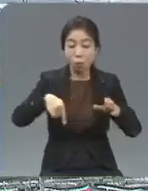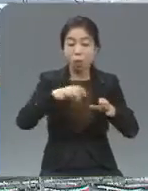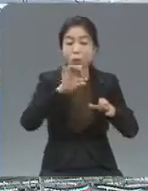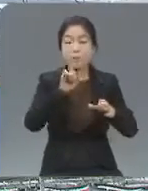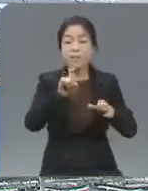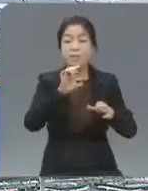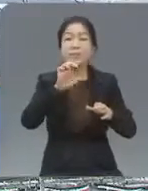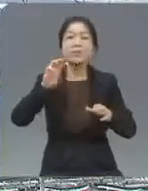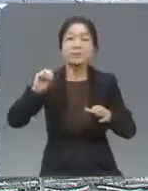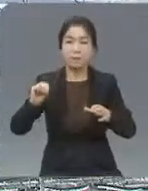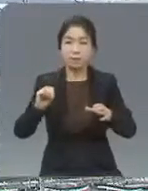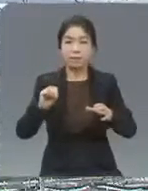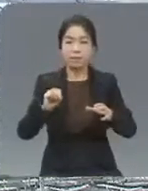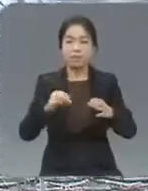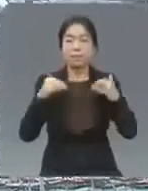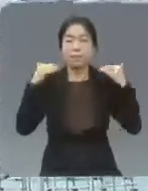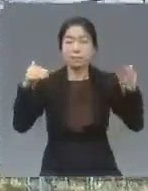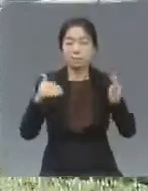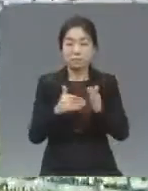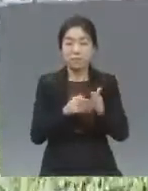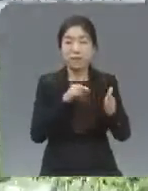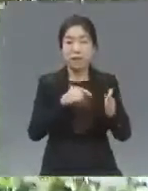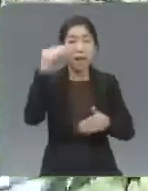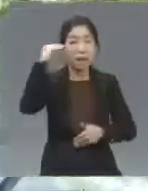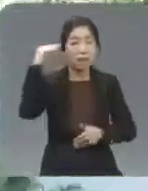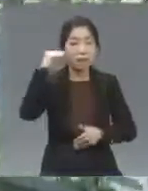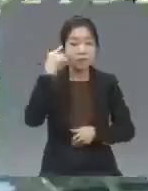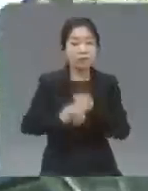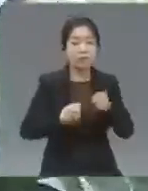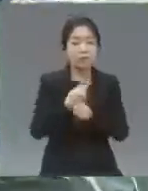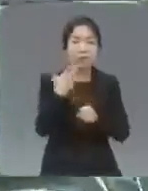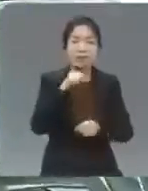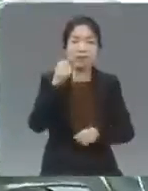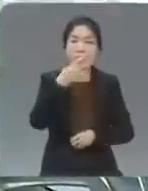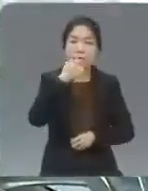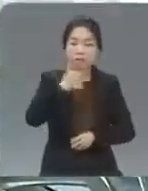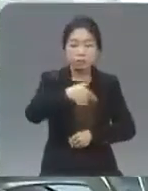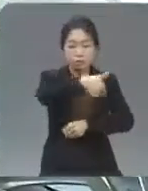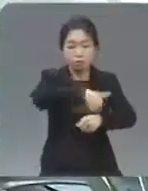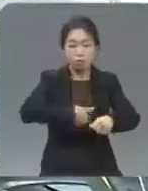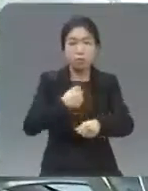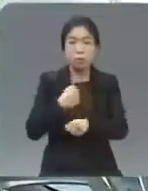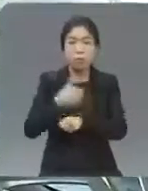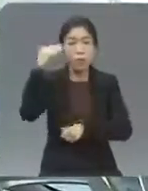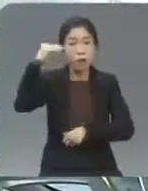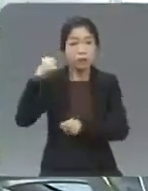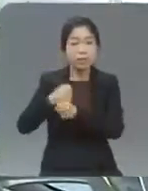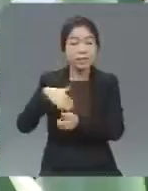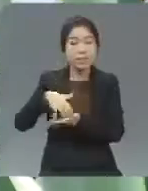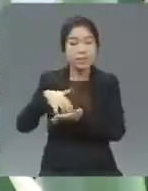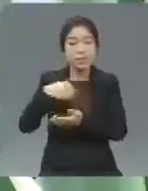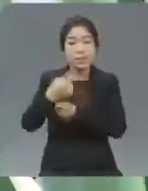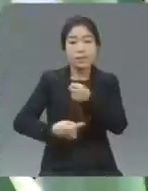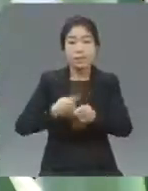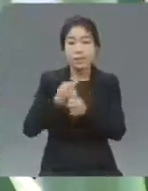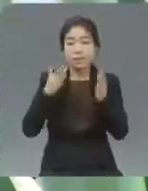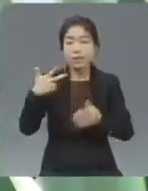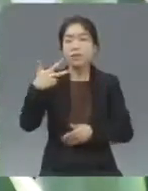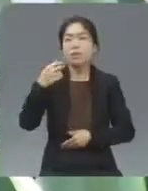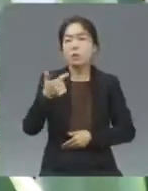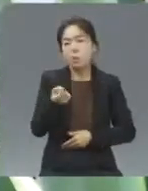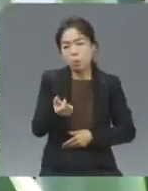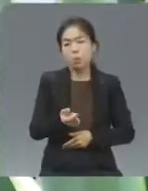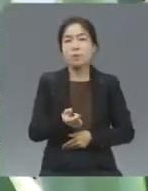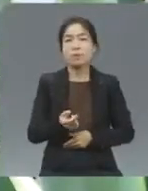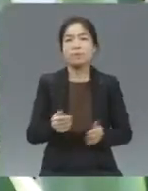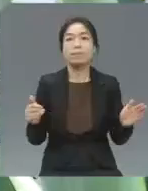10cm까지 자란 상태입니다. 파인애플은 국내에서 연간 7만 8천 톤이 수입되고 국내 생산량은 연간 7톤에 그치고